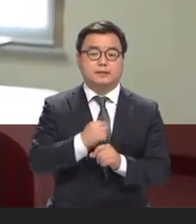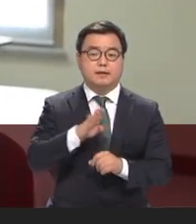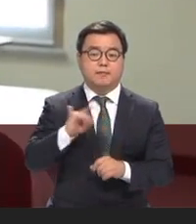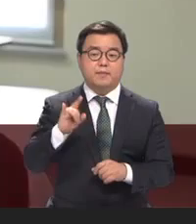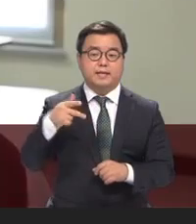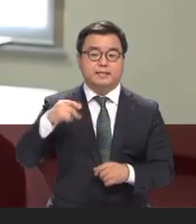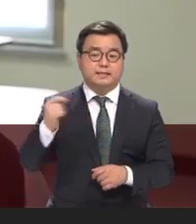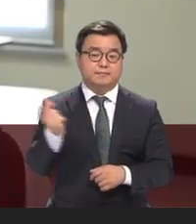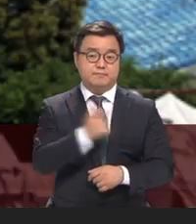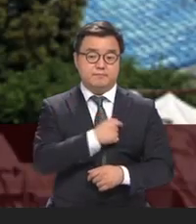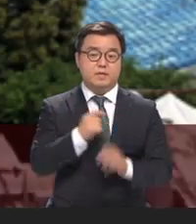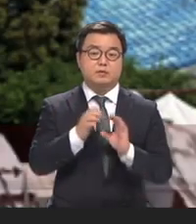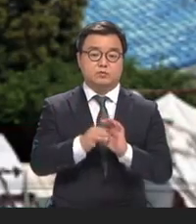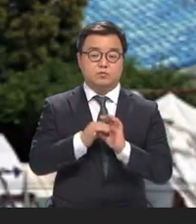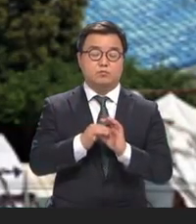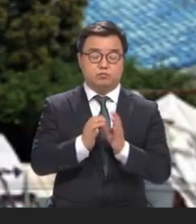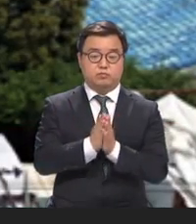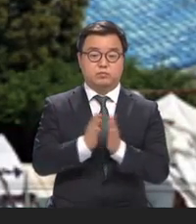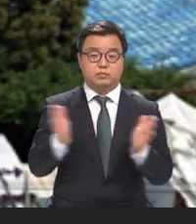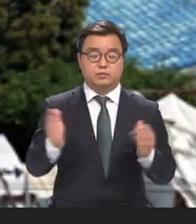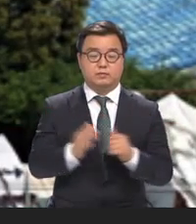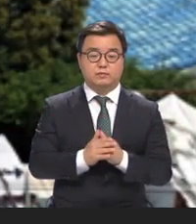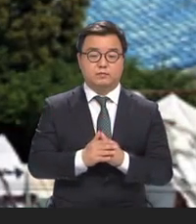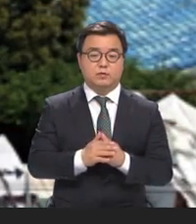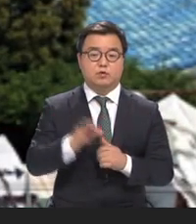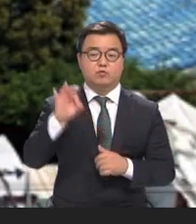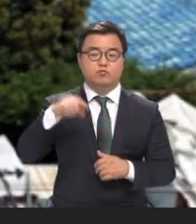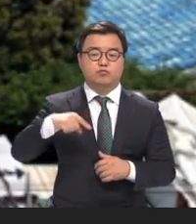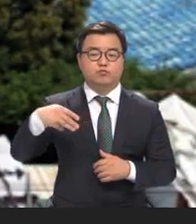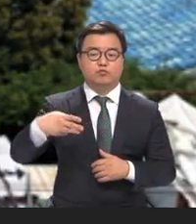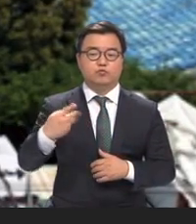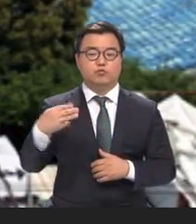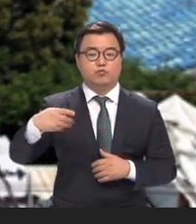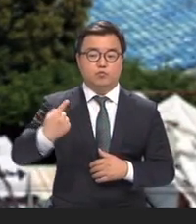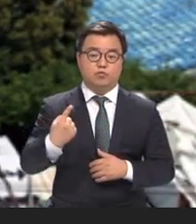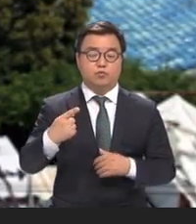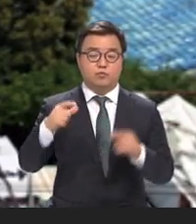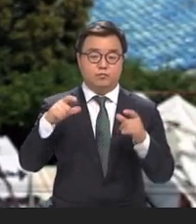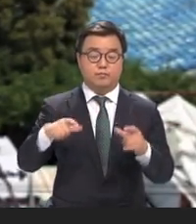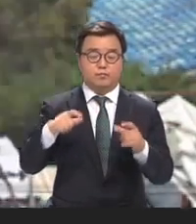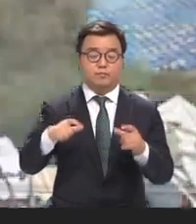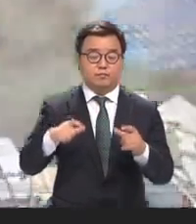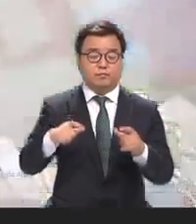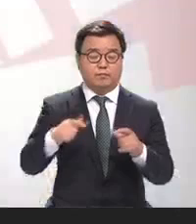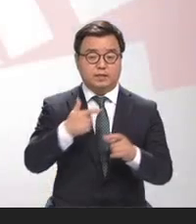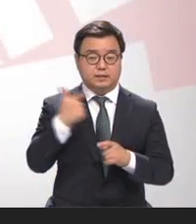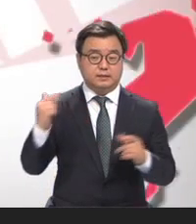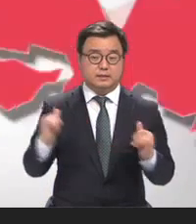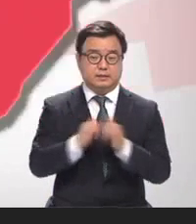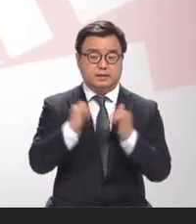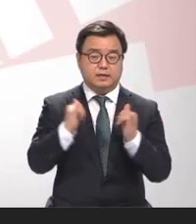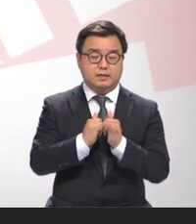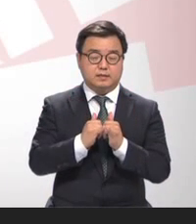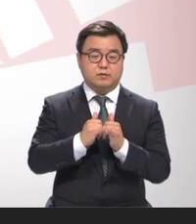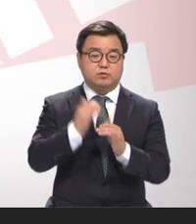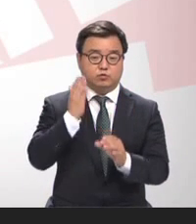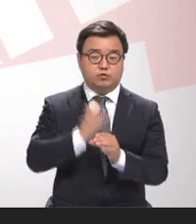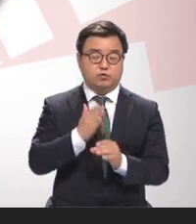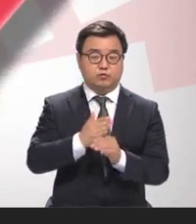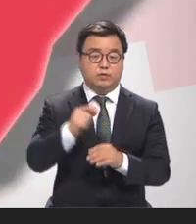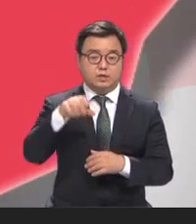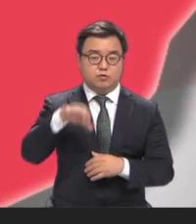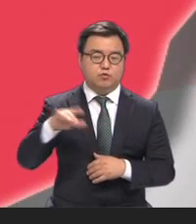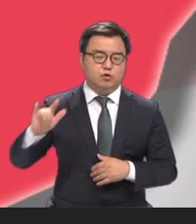홍보하기 위해서 시작하게 됐고요. 우토로 마을은 제2차 세계대전 중이던 1941년 일본 정부가 교토 우지시의 군